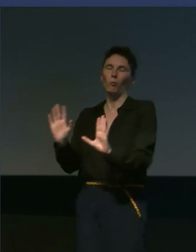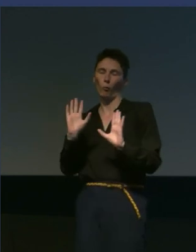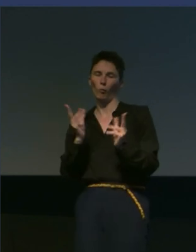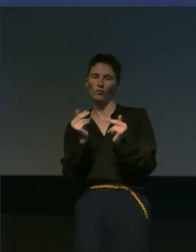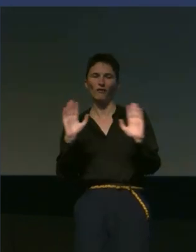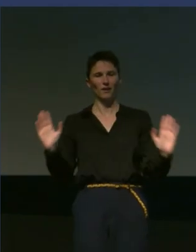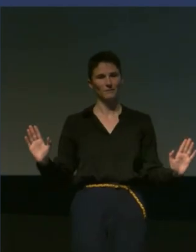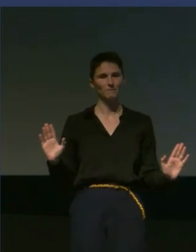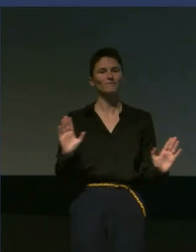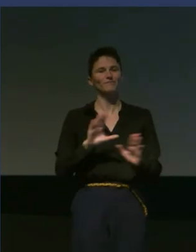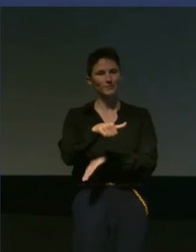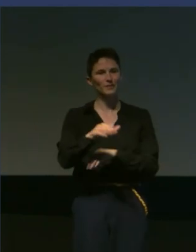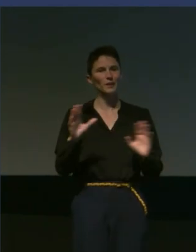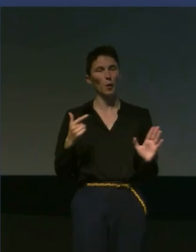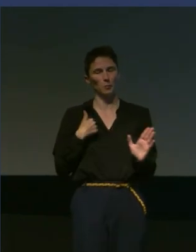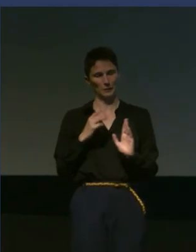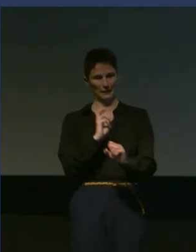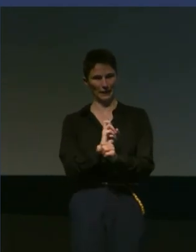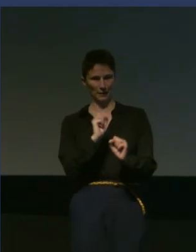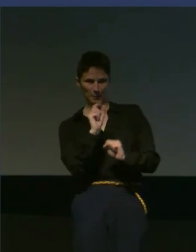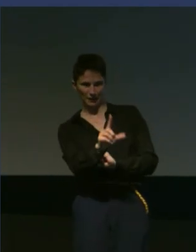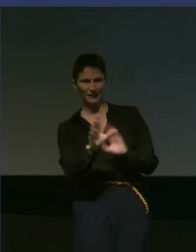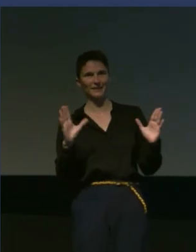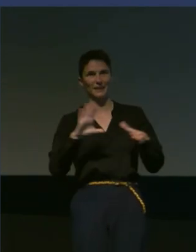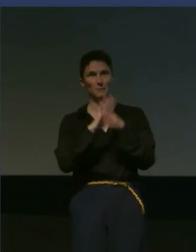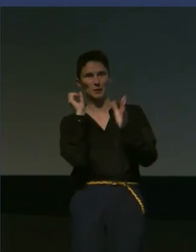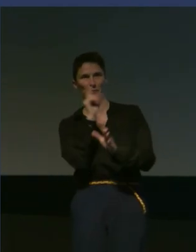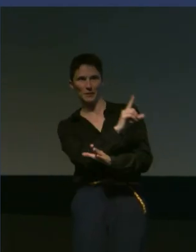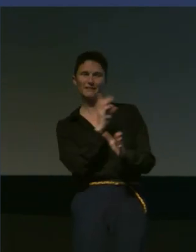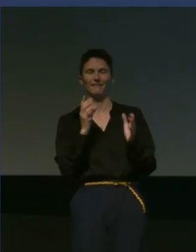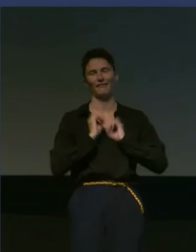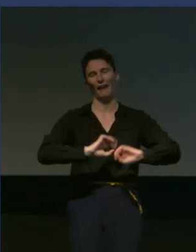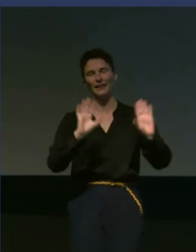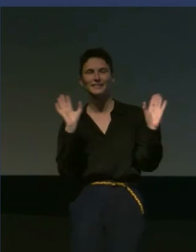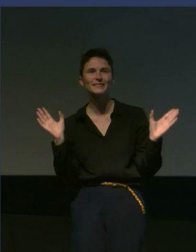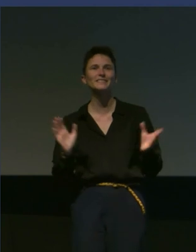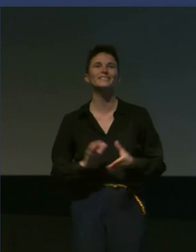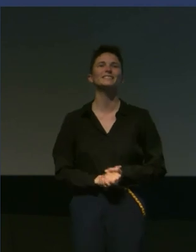pardon, ça c'est pour plus tard. Donc, je vais rester en fait, c'est dommage.